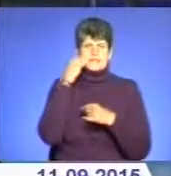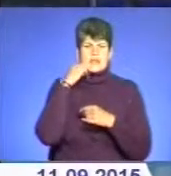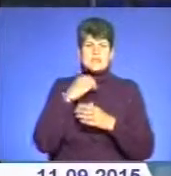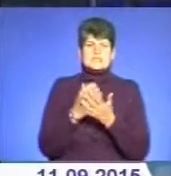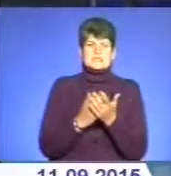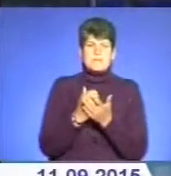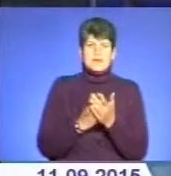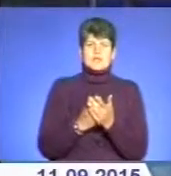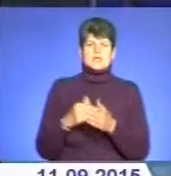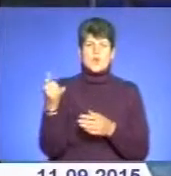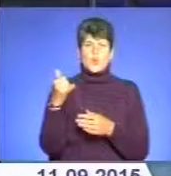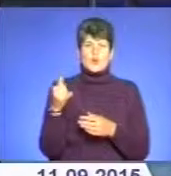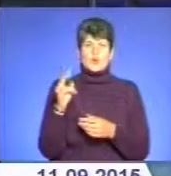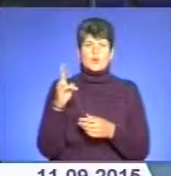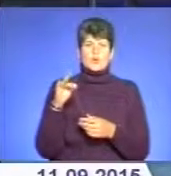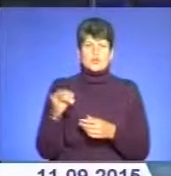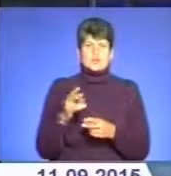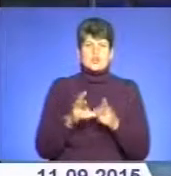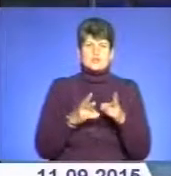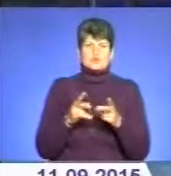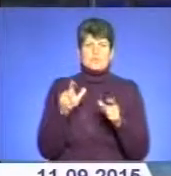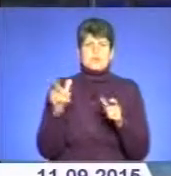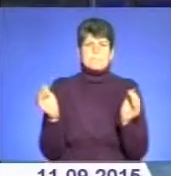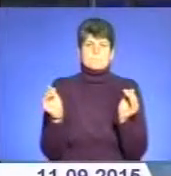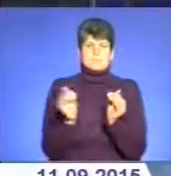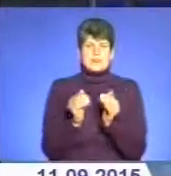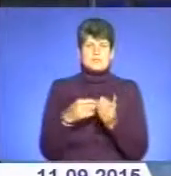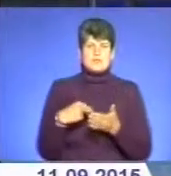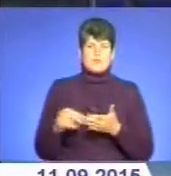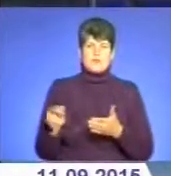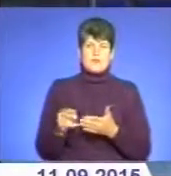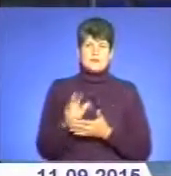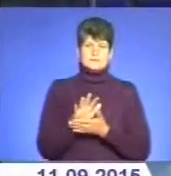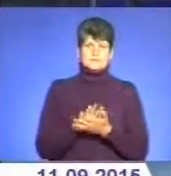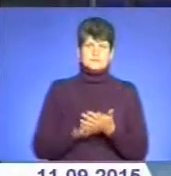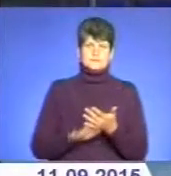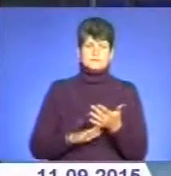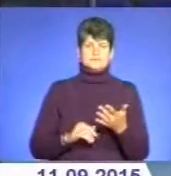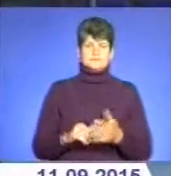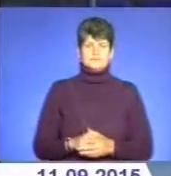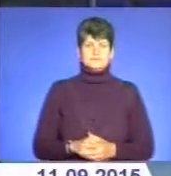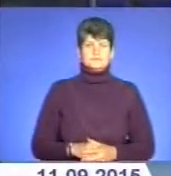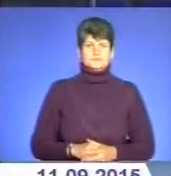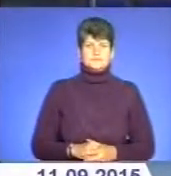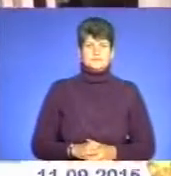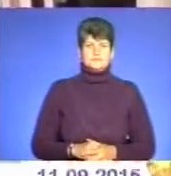та скаржаться, що люди менше купують. Детальніше про ціни на тернопільському ринку у сюжеті Лілії Лобур.